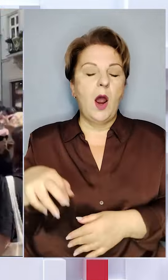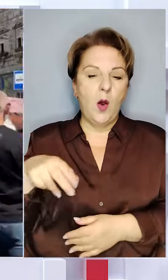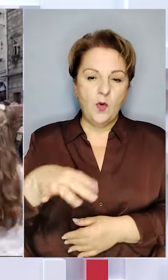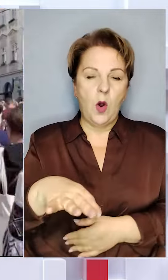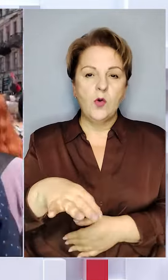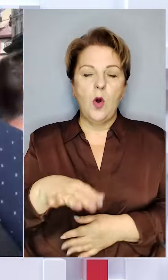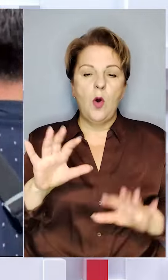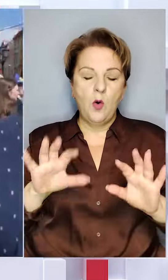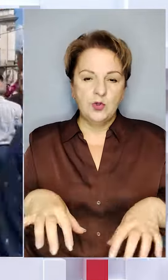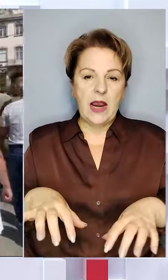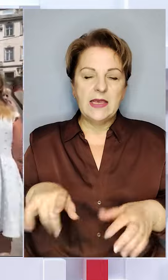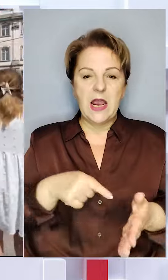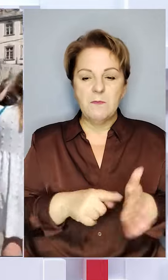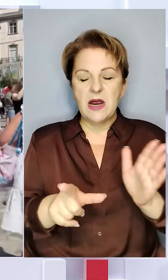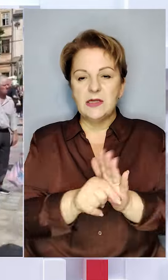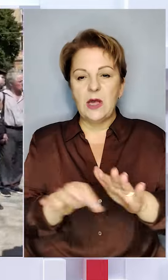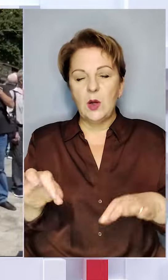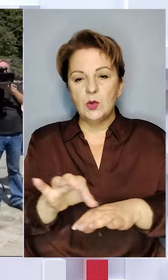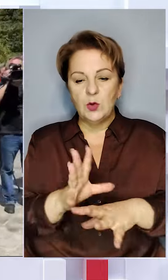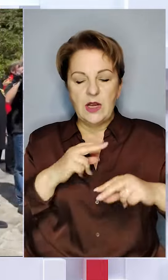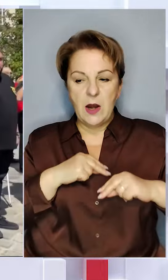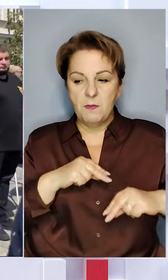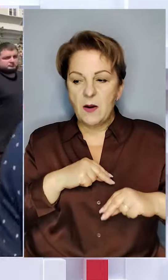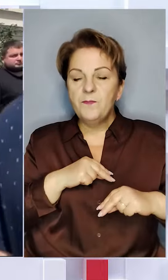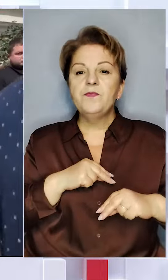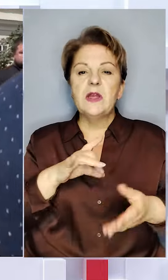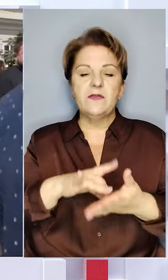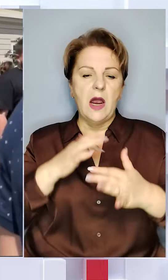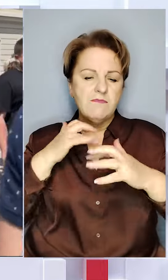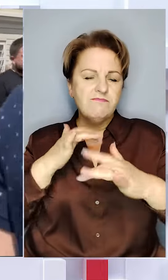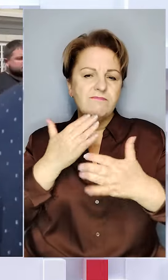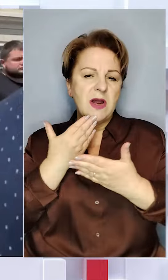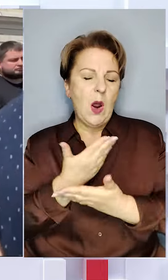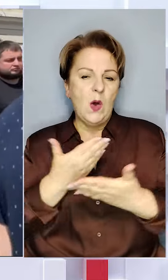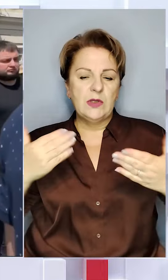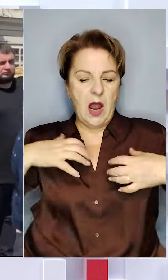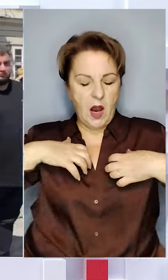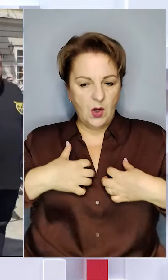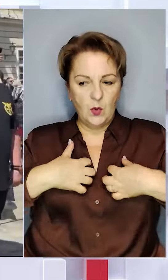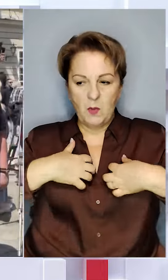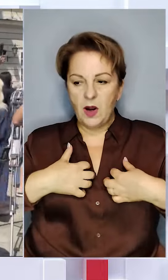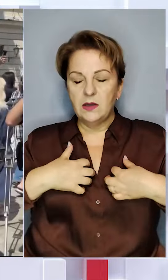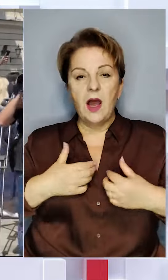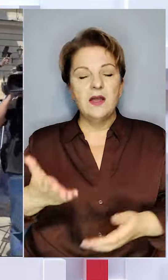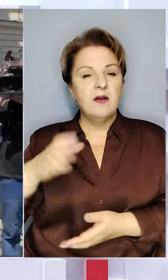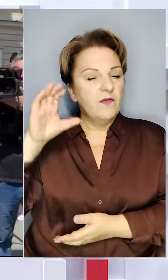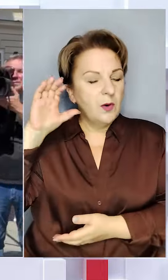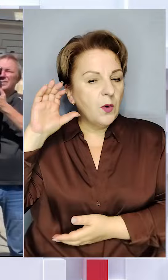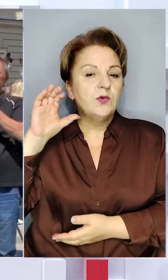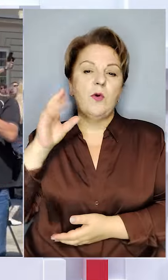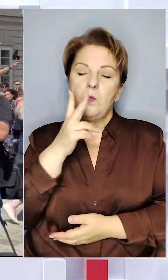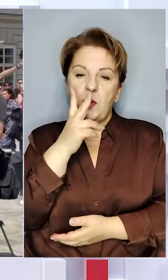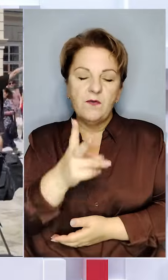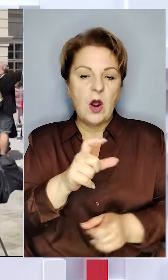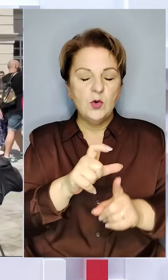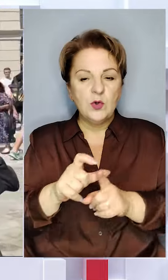також очільник міста з дружиною та співробітниками. В центрі Сурмач заграв останню мелодію. Прошу подивитися та послухати